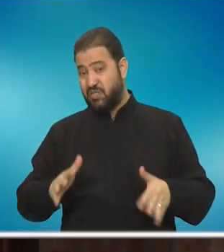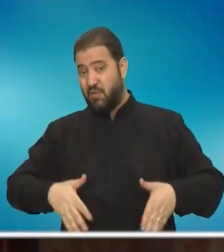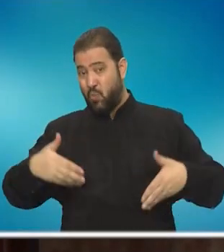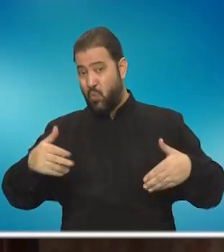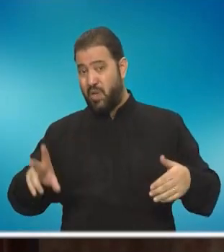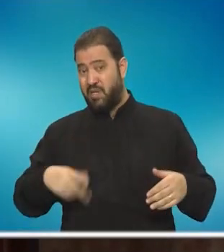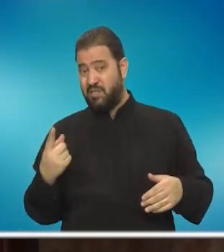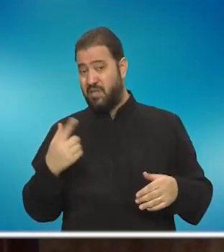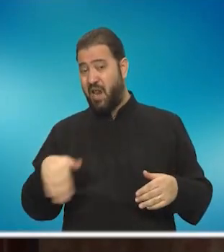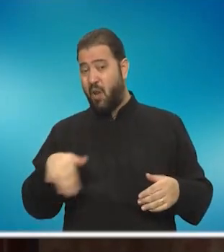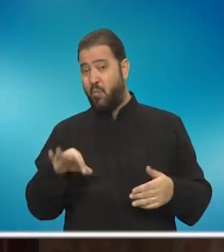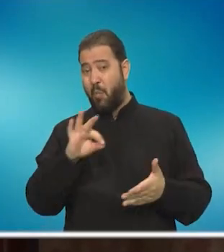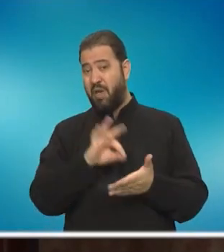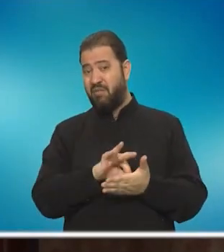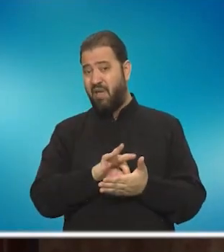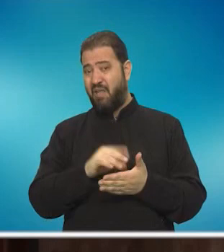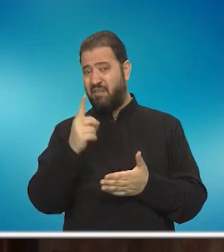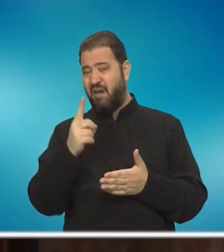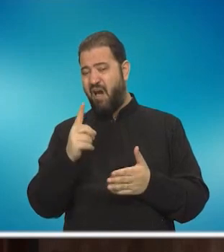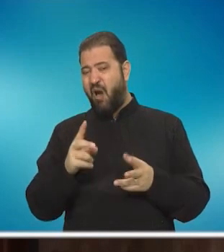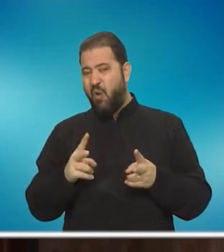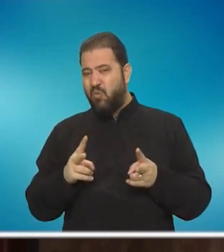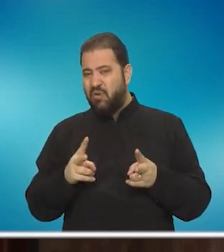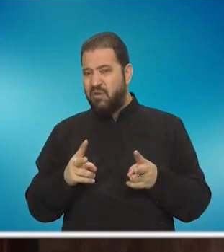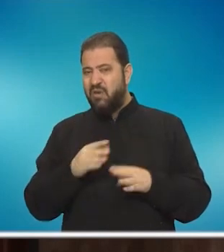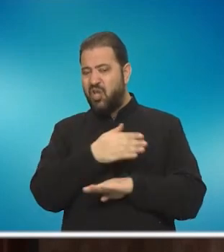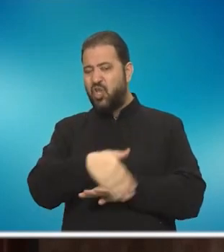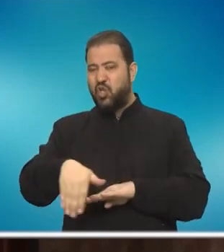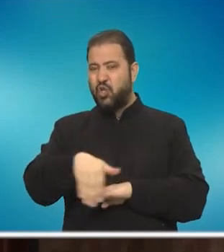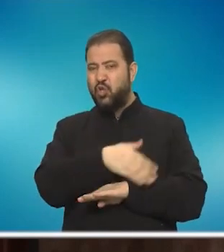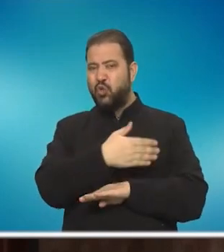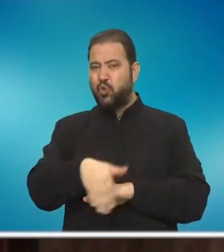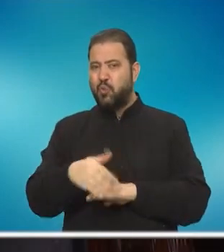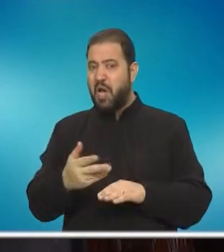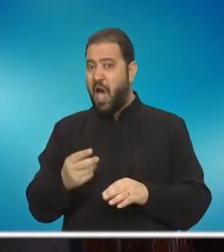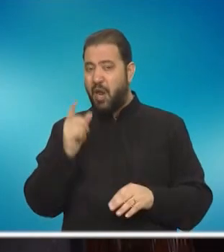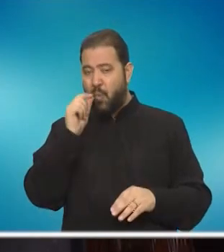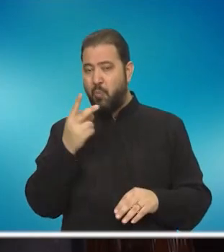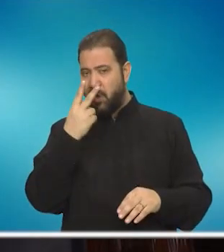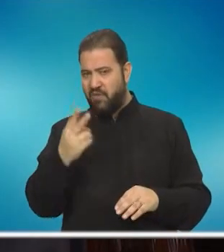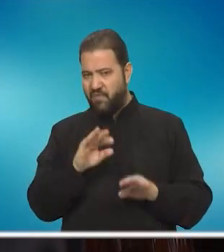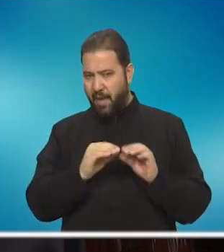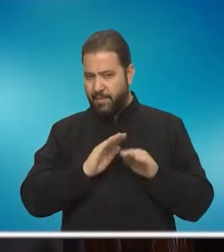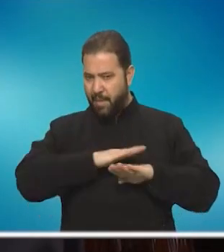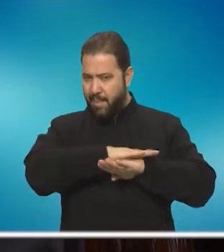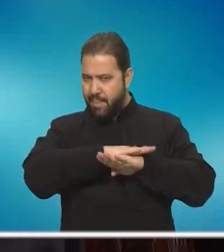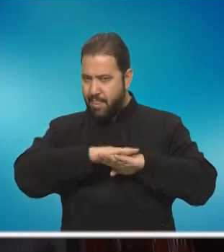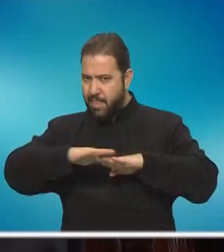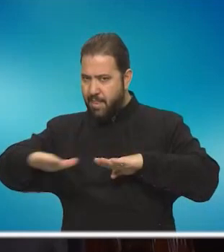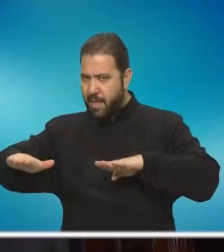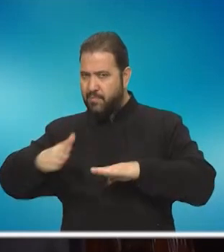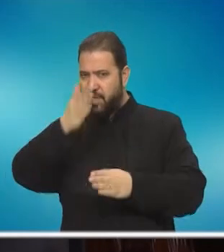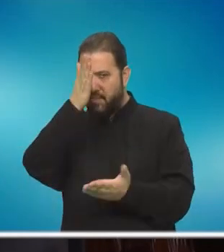dat să fie asemenea unui grohotiș pe un drum care s-ar dori neted, care s-ar dori frumos, un drum care s-ar dori